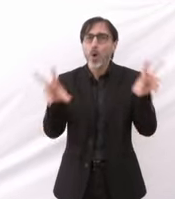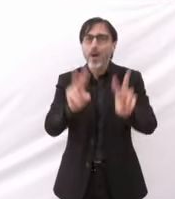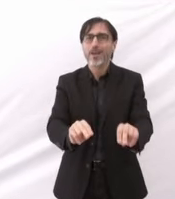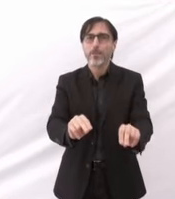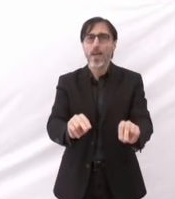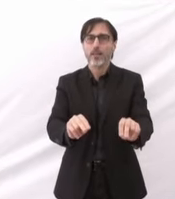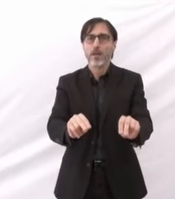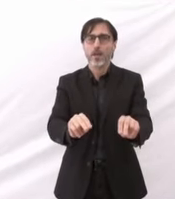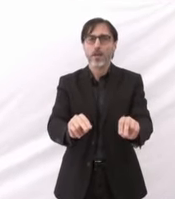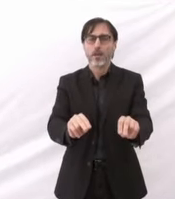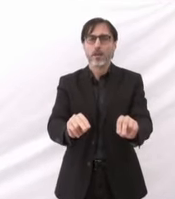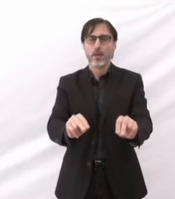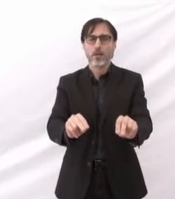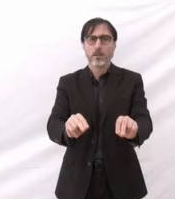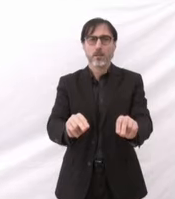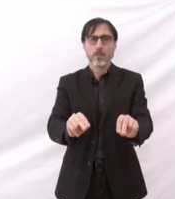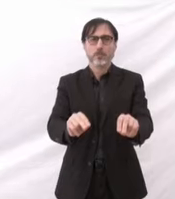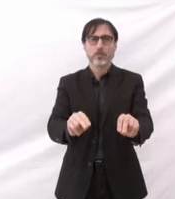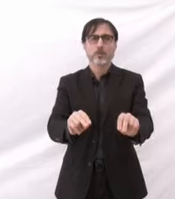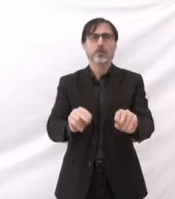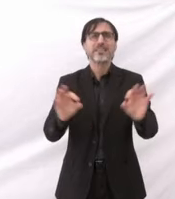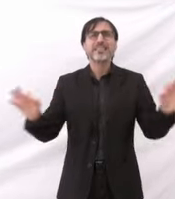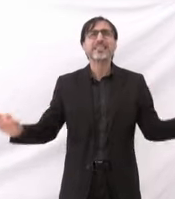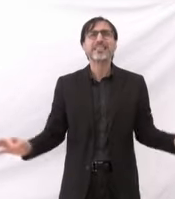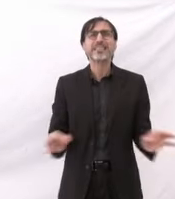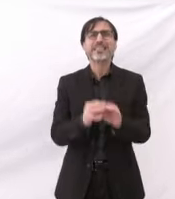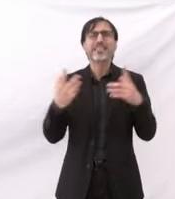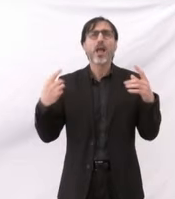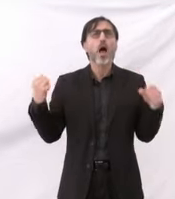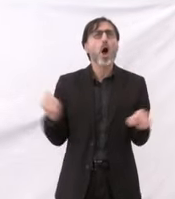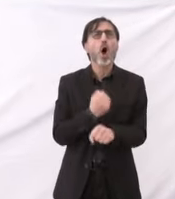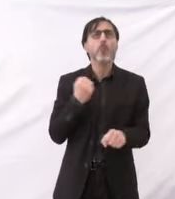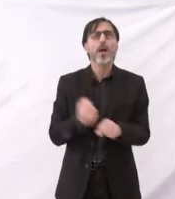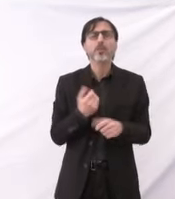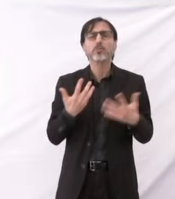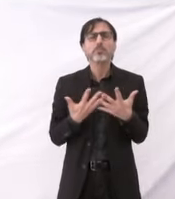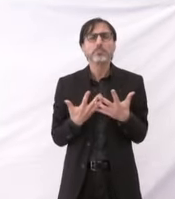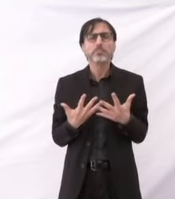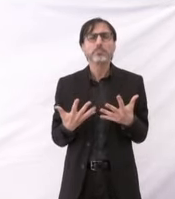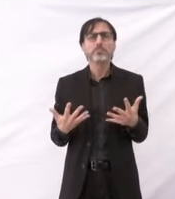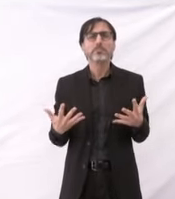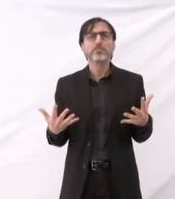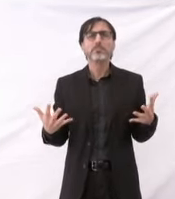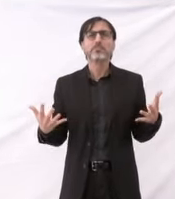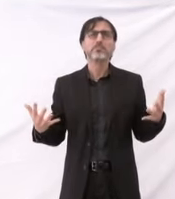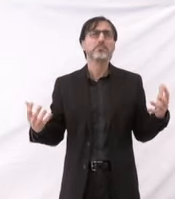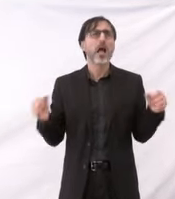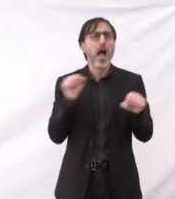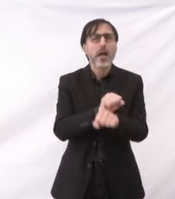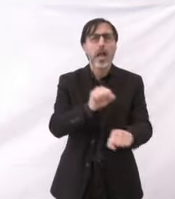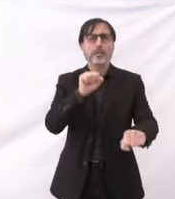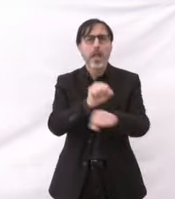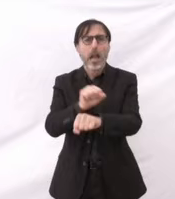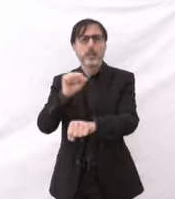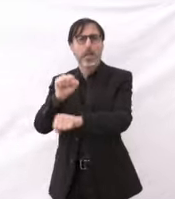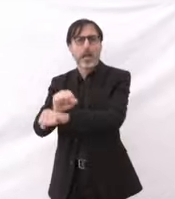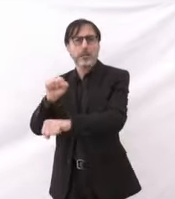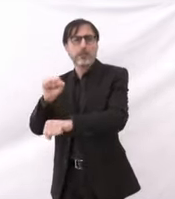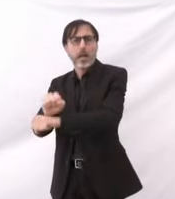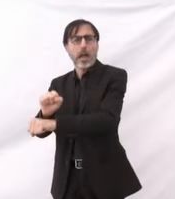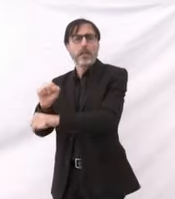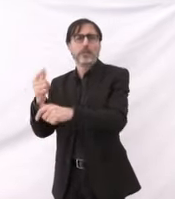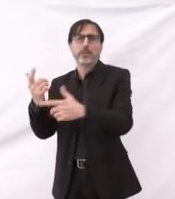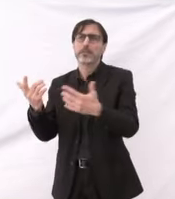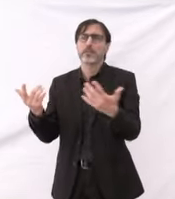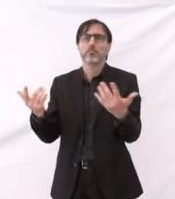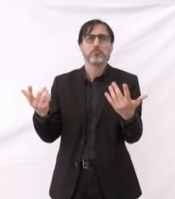ripeterlo, che quando vediamo delle grandi operazioni di tanti arresti e